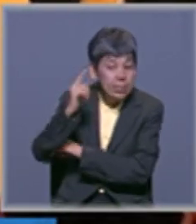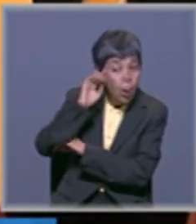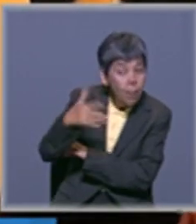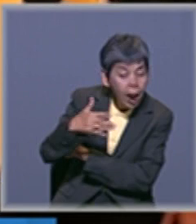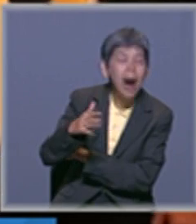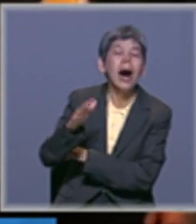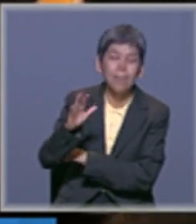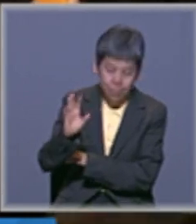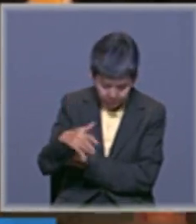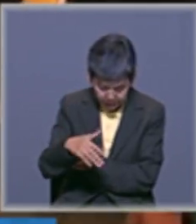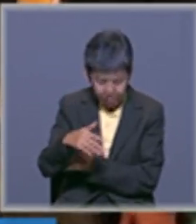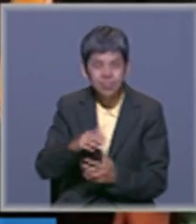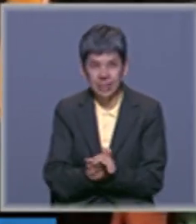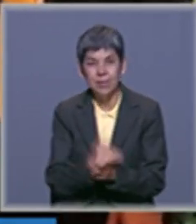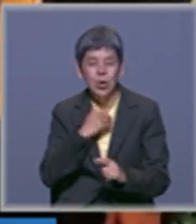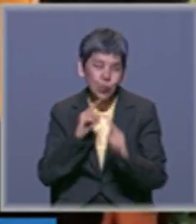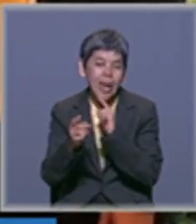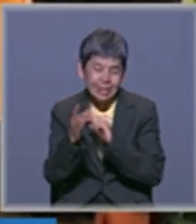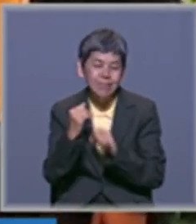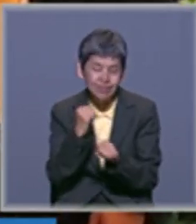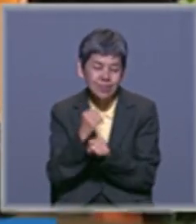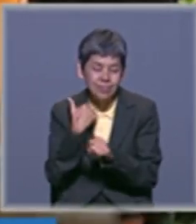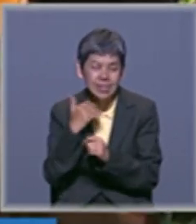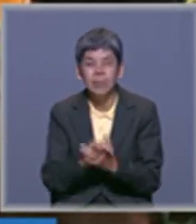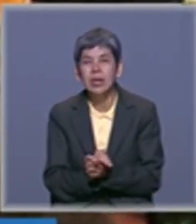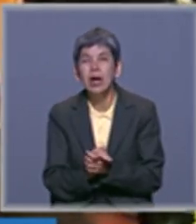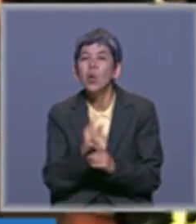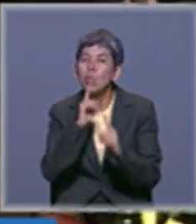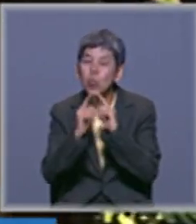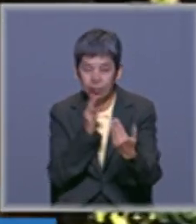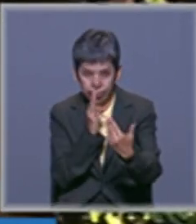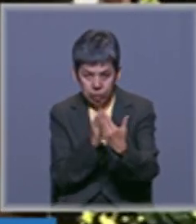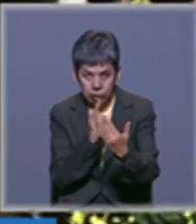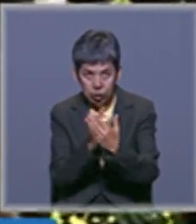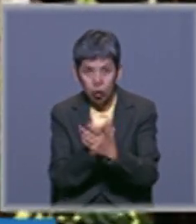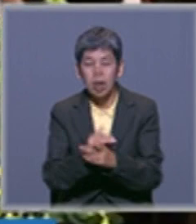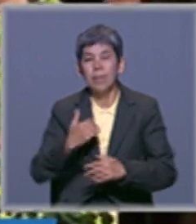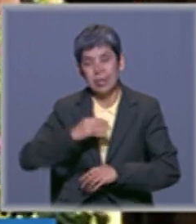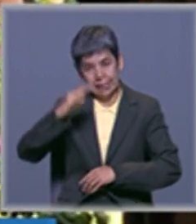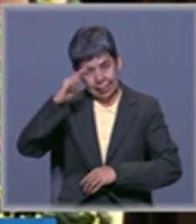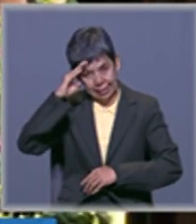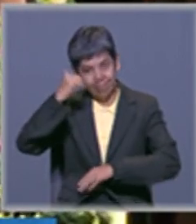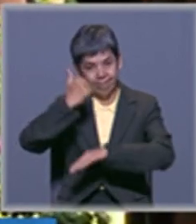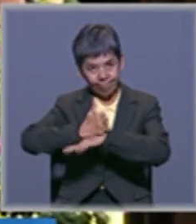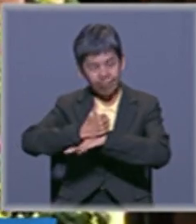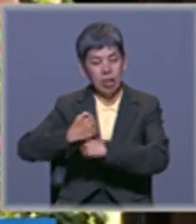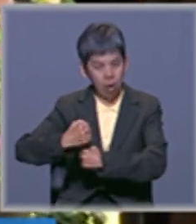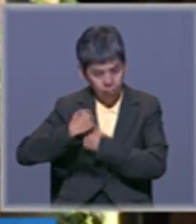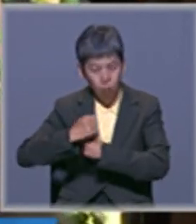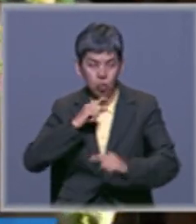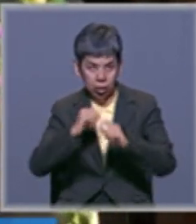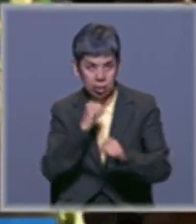วันนี้ซะแล้วนะครับก็มีการแซวกันเล็กน้อยนอกจากนั้นท่านพูดกับพลเอกอภิรัตคงสมพงศ์นะครับผู้บัญชาการทหารบกด้วยว่